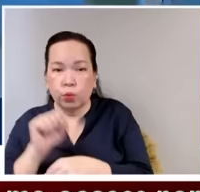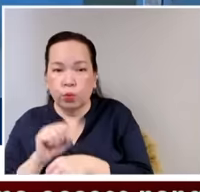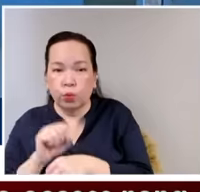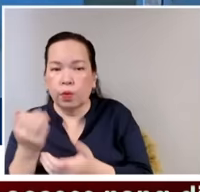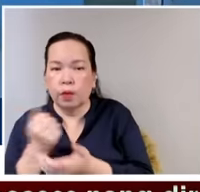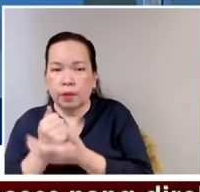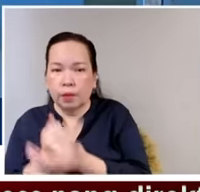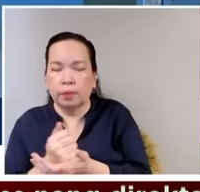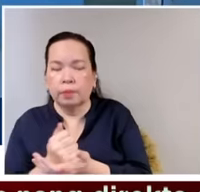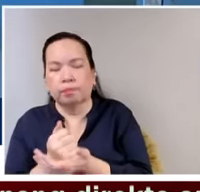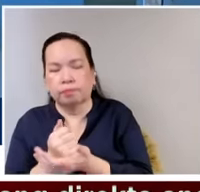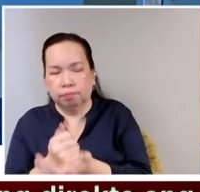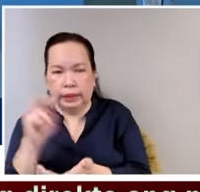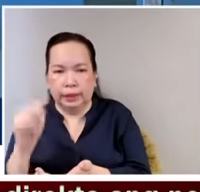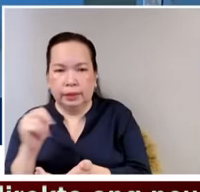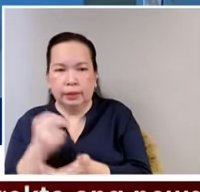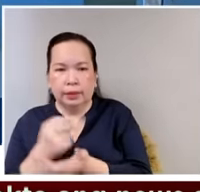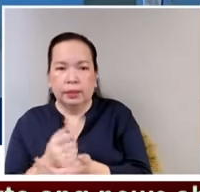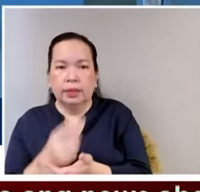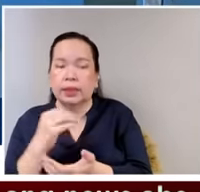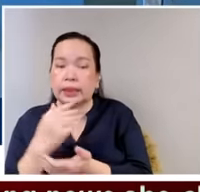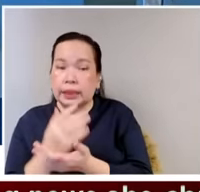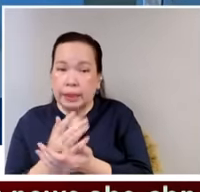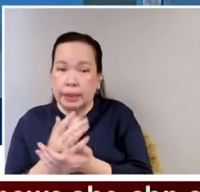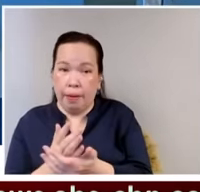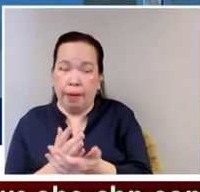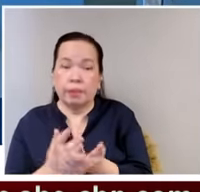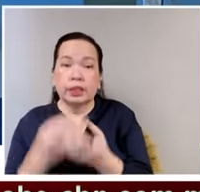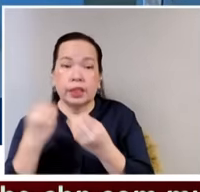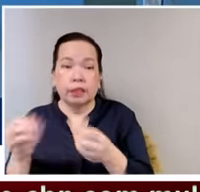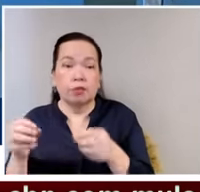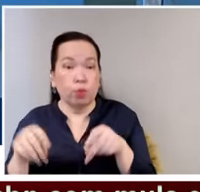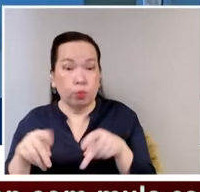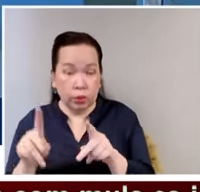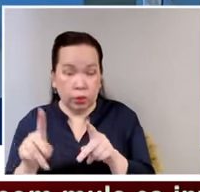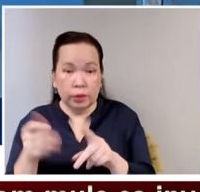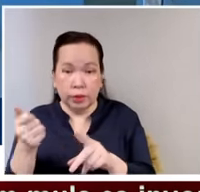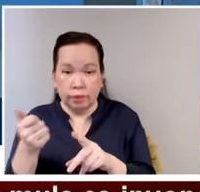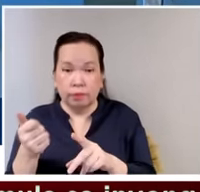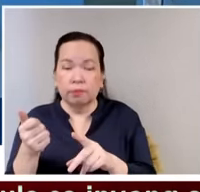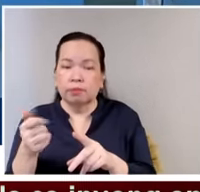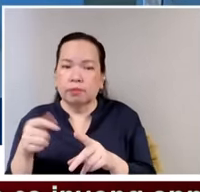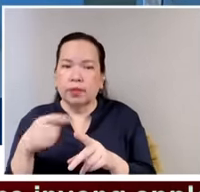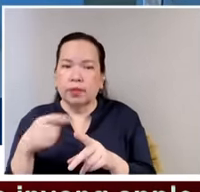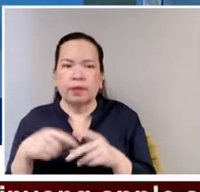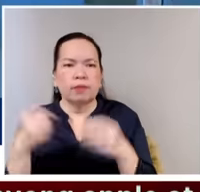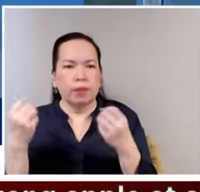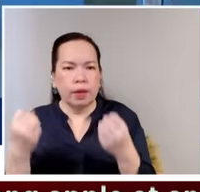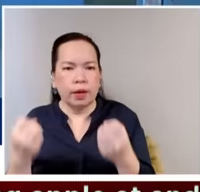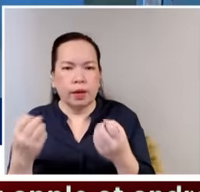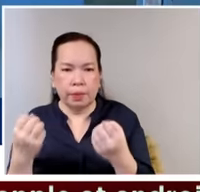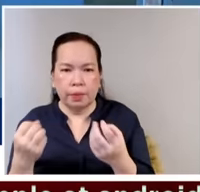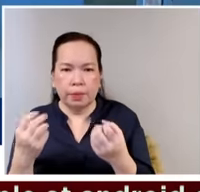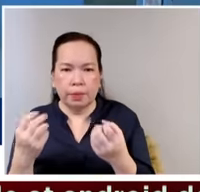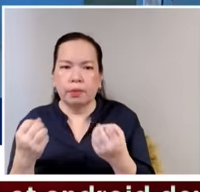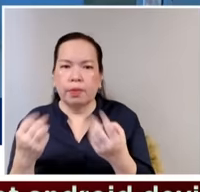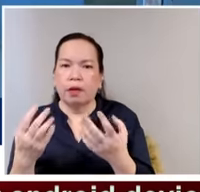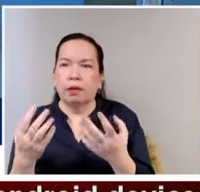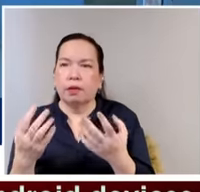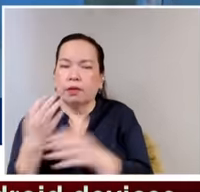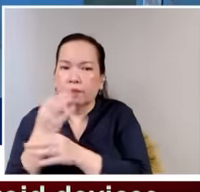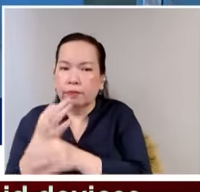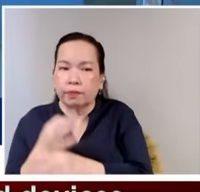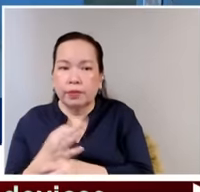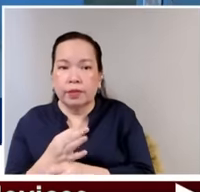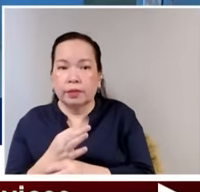ng tulong. At meron din nga namang mga opportunities daw for them dahil marami pang mga railway projects na ginagawa yung TOTR na